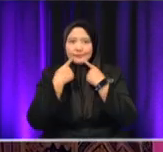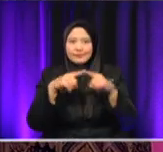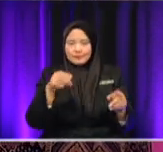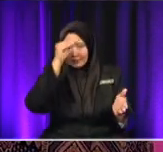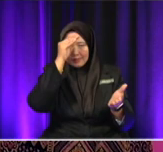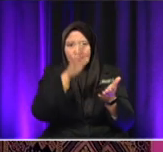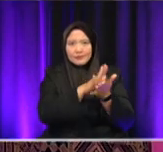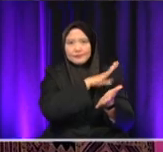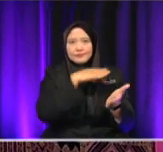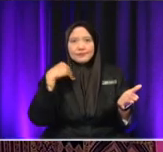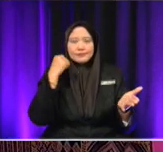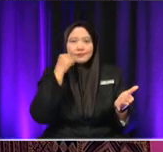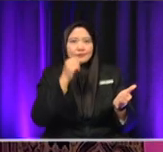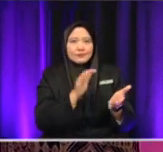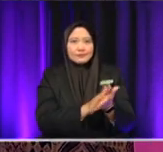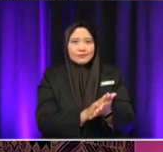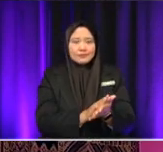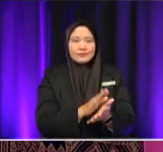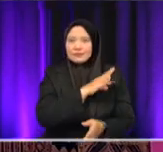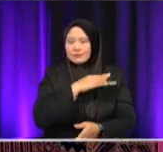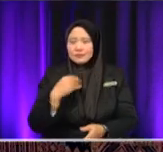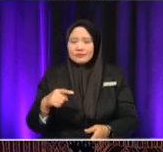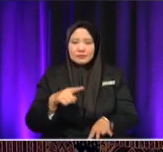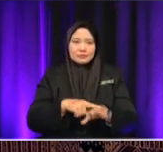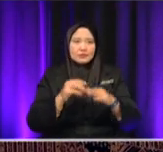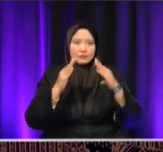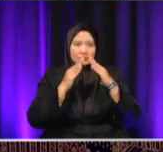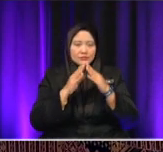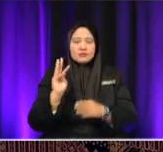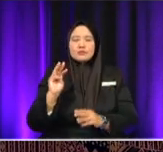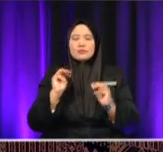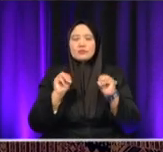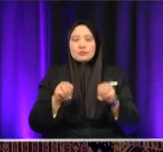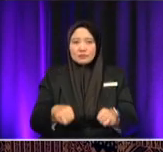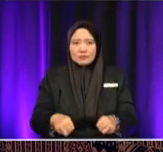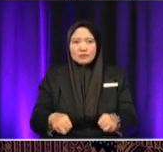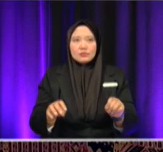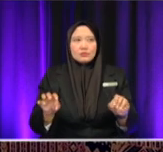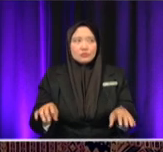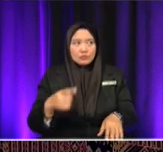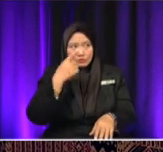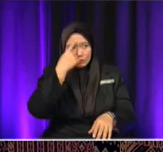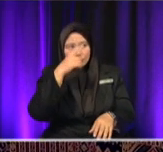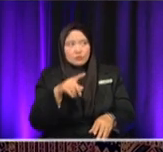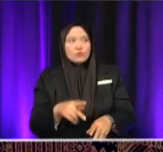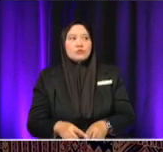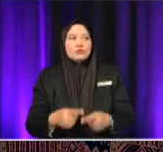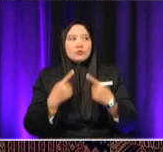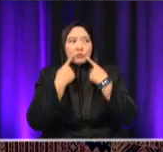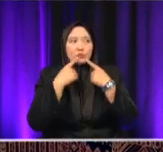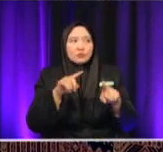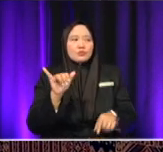anak murid setelah di rumah juga Ah mampu untuk memberikan jawaban yang sama kayak gini caranya jawaban Ustadzah yang bujanan anak murid